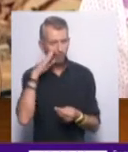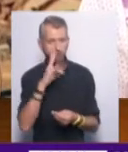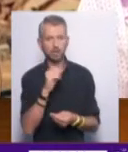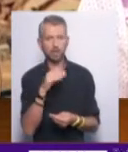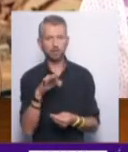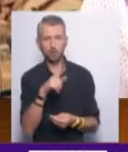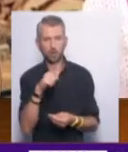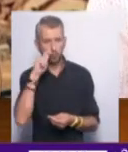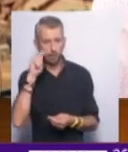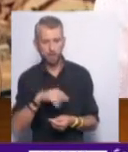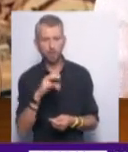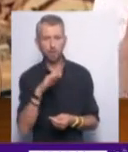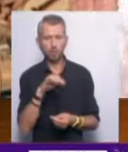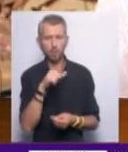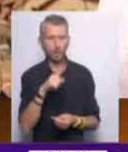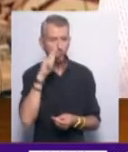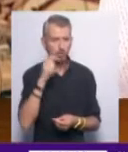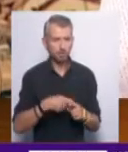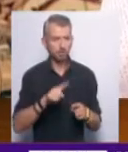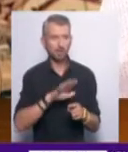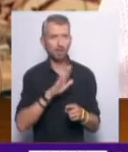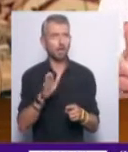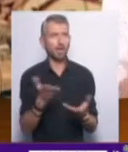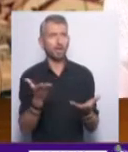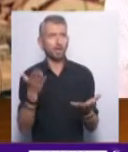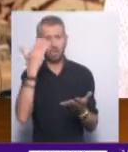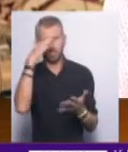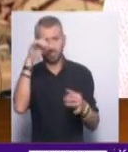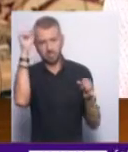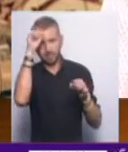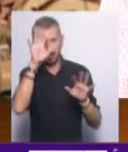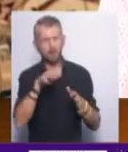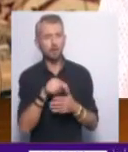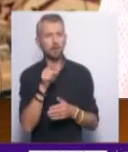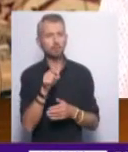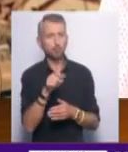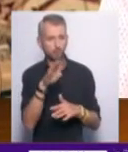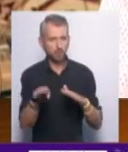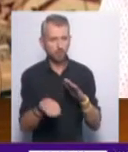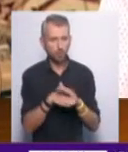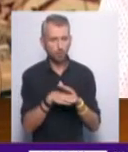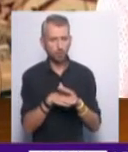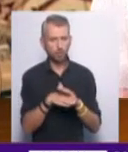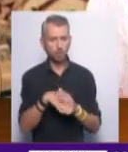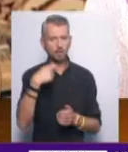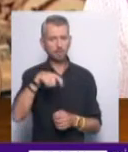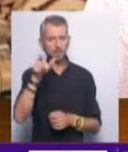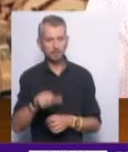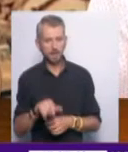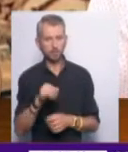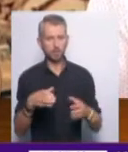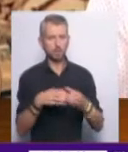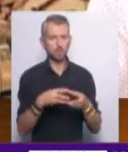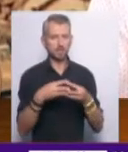України». «Нафтогаз України» – це не народне якесь тіло, воно підпорядковане і президенту, і